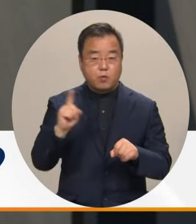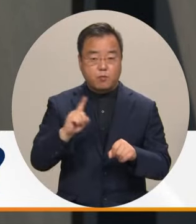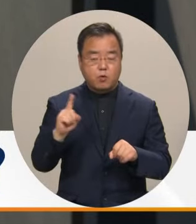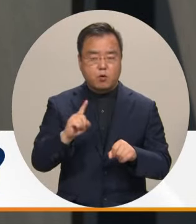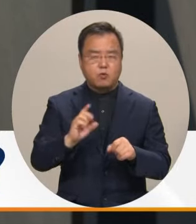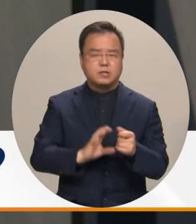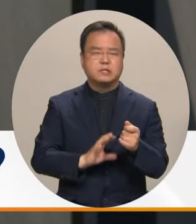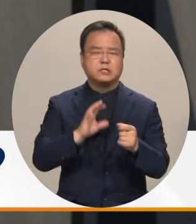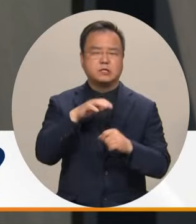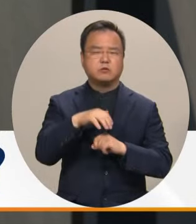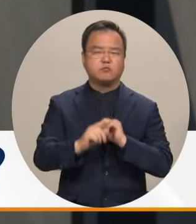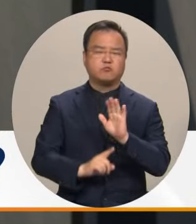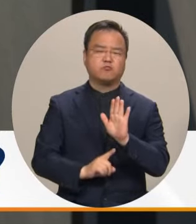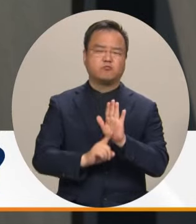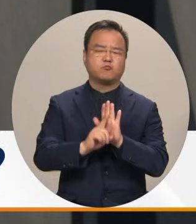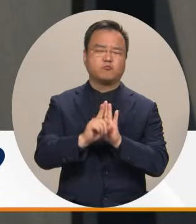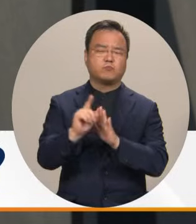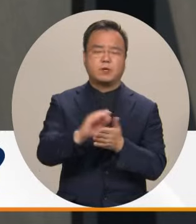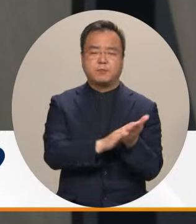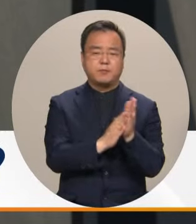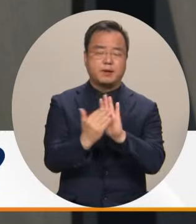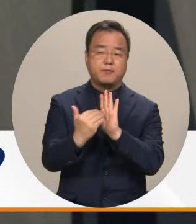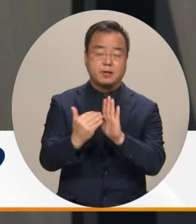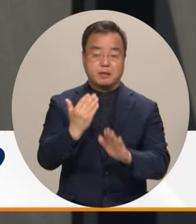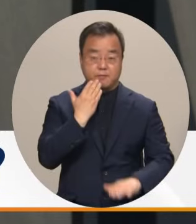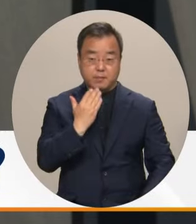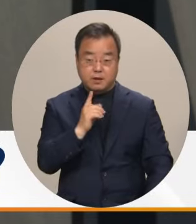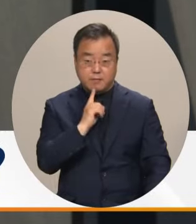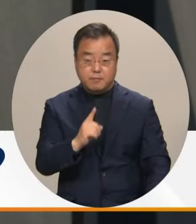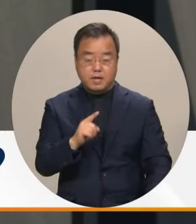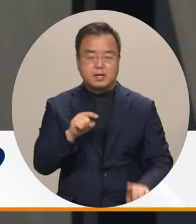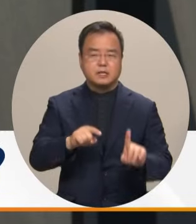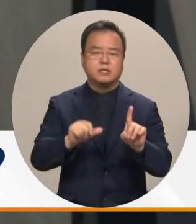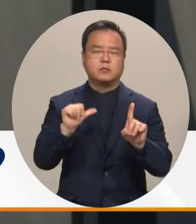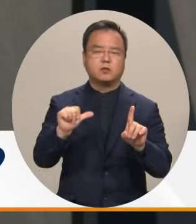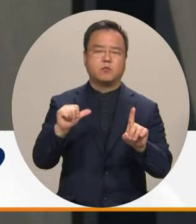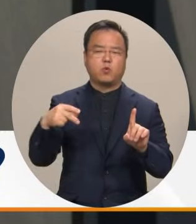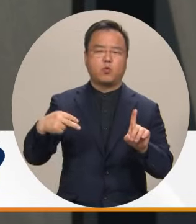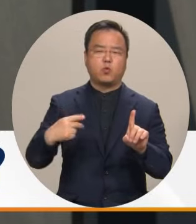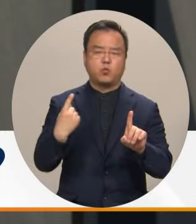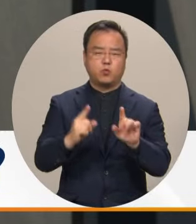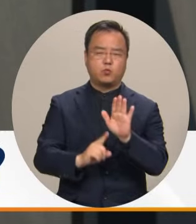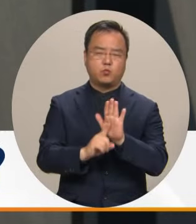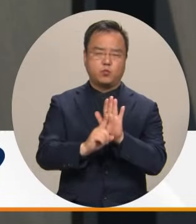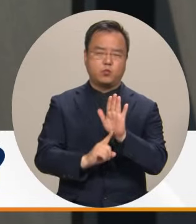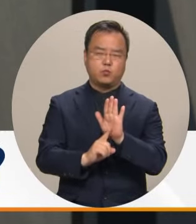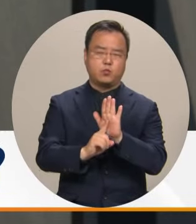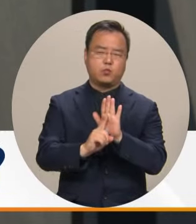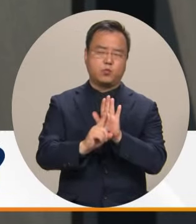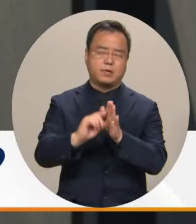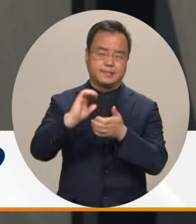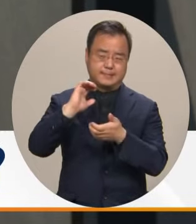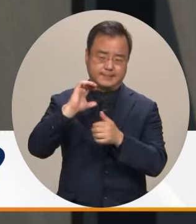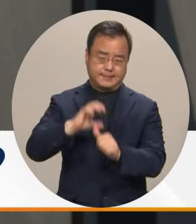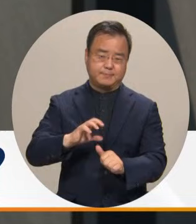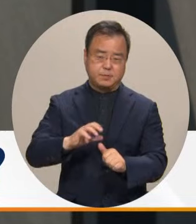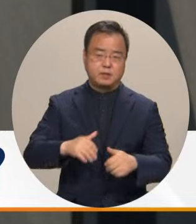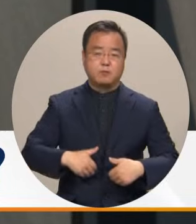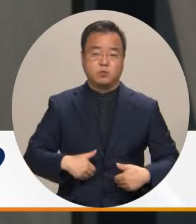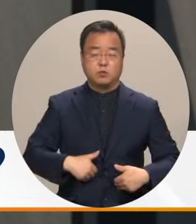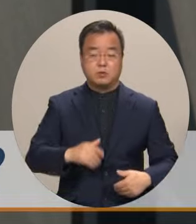기후변화를막을수있는지여부입니다.과학자들은지구 온도상승을1.5도이내로제한하는것이기후변화 에대응하는최소한의목표라고말합니다 .